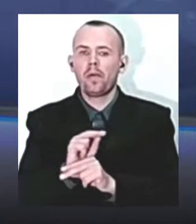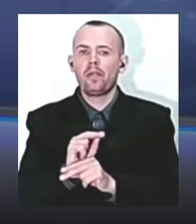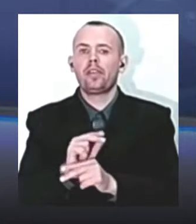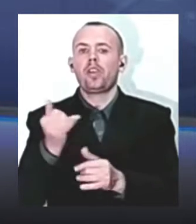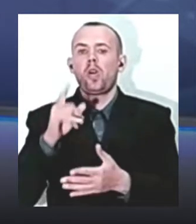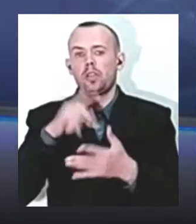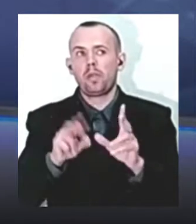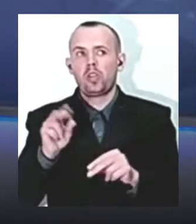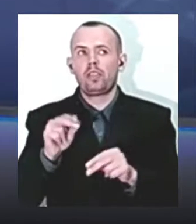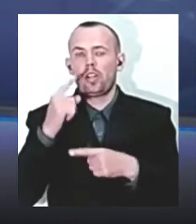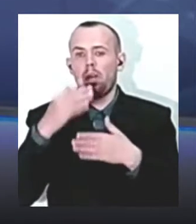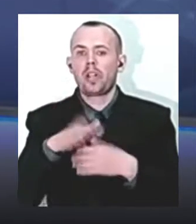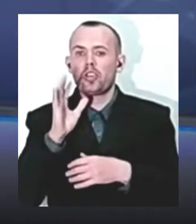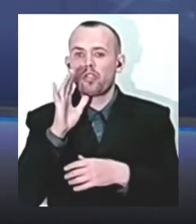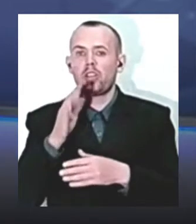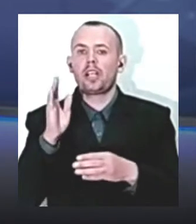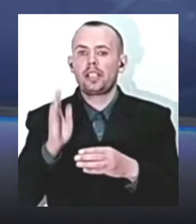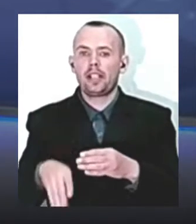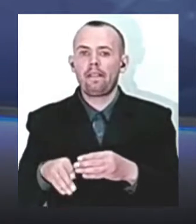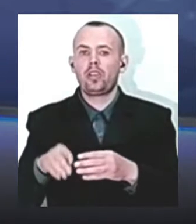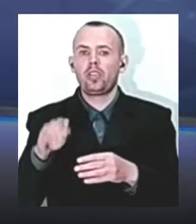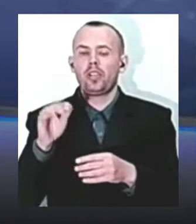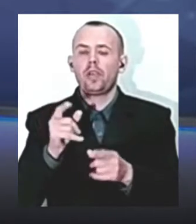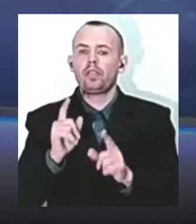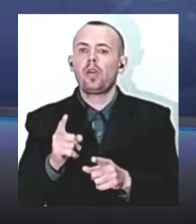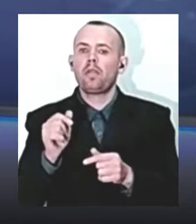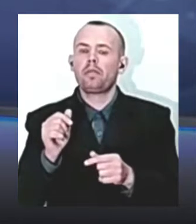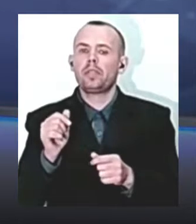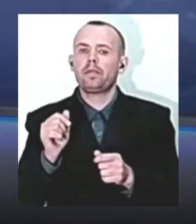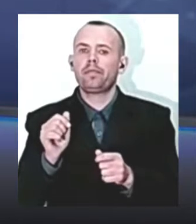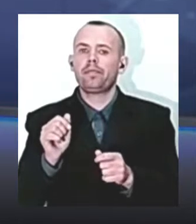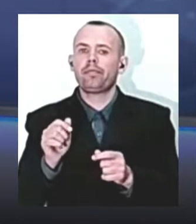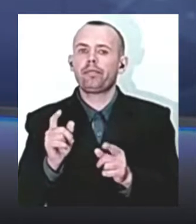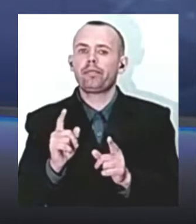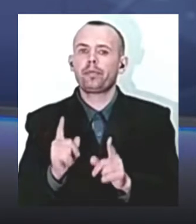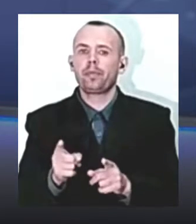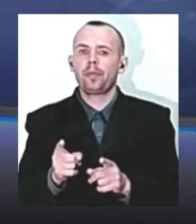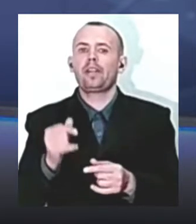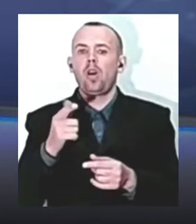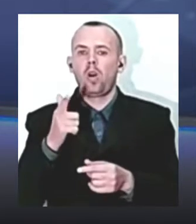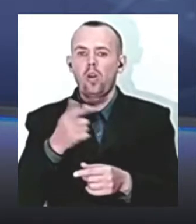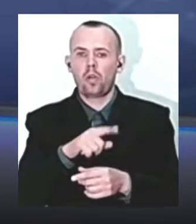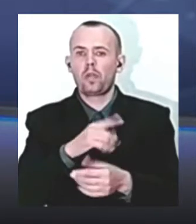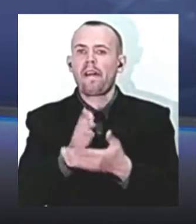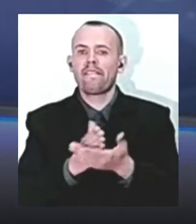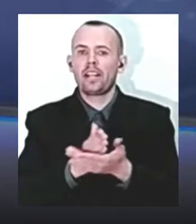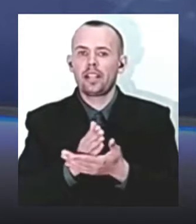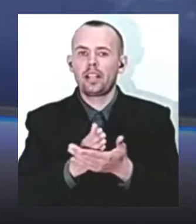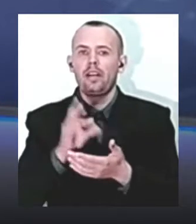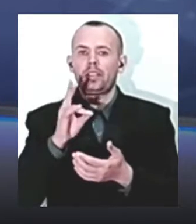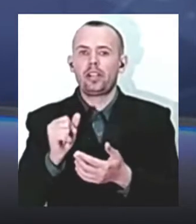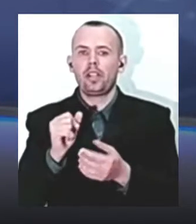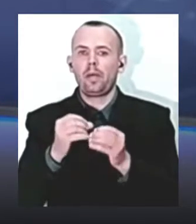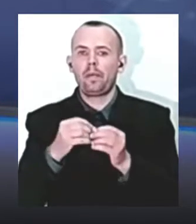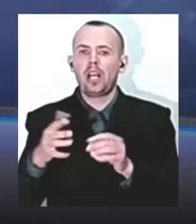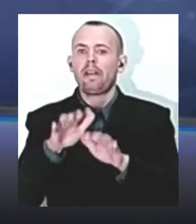найближчим часом завершить і дійсно там... Мають на увазі очний госпіталь? Госпіталь ветеранів на 15-й фонтана,